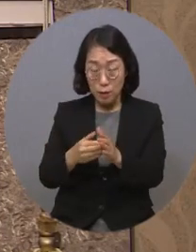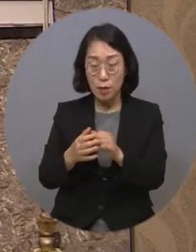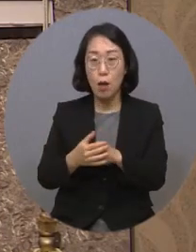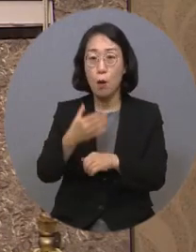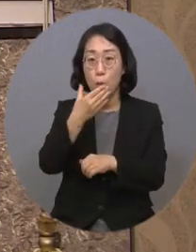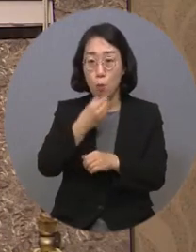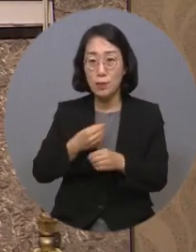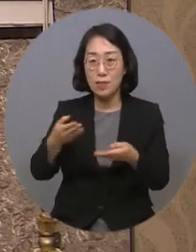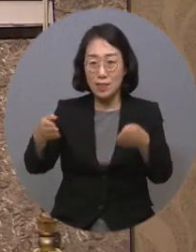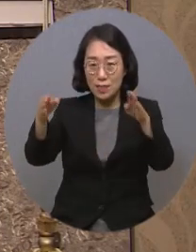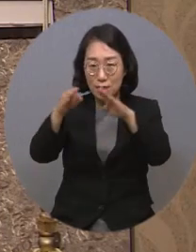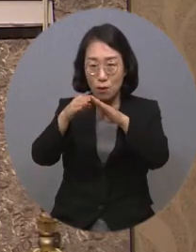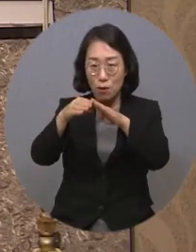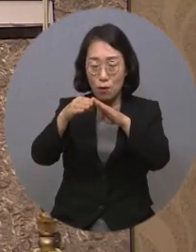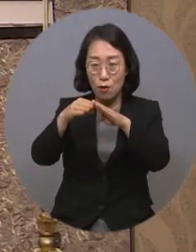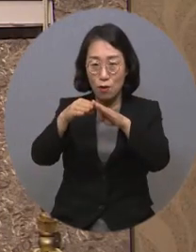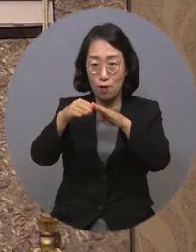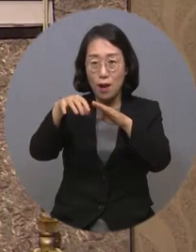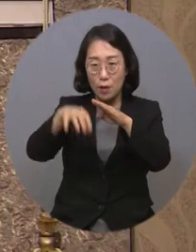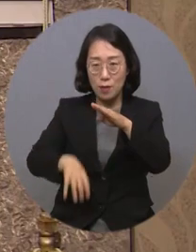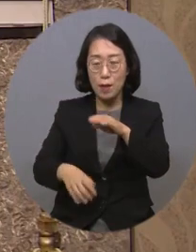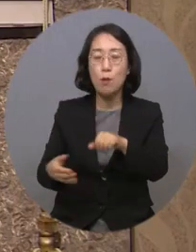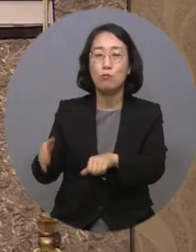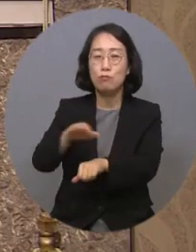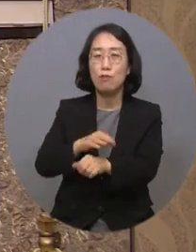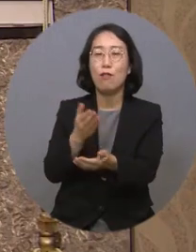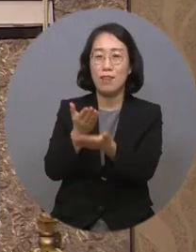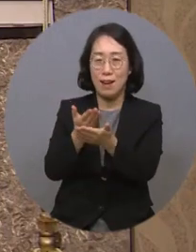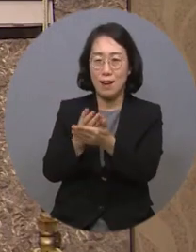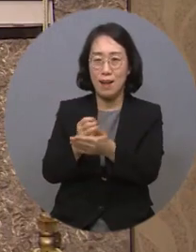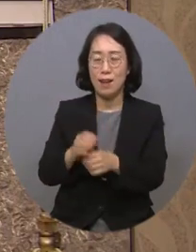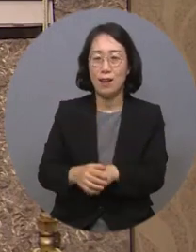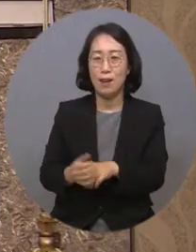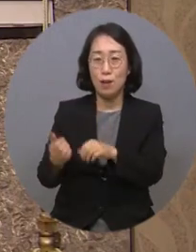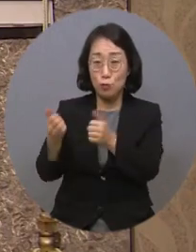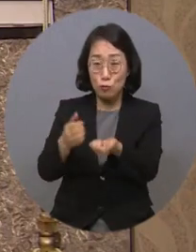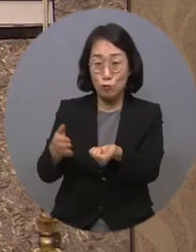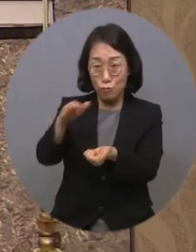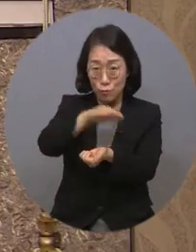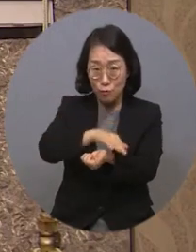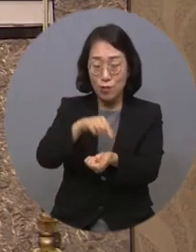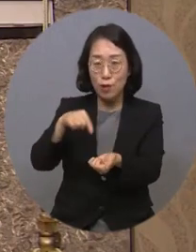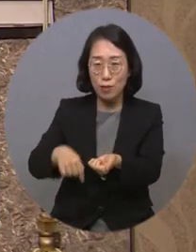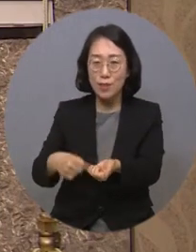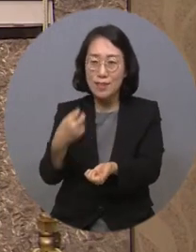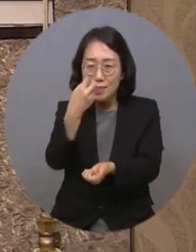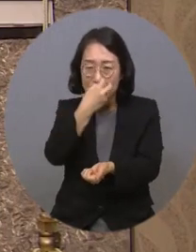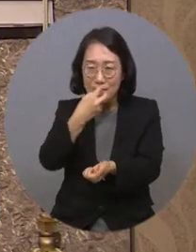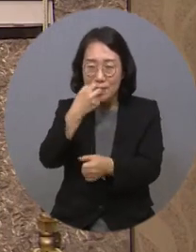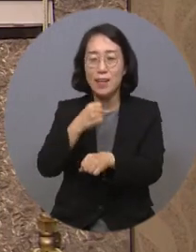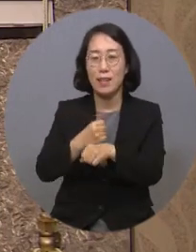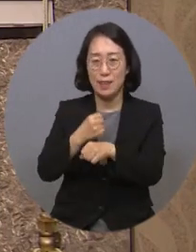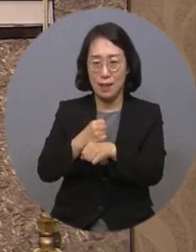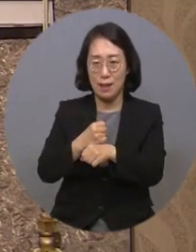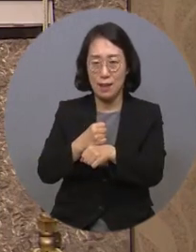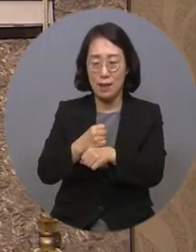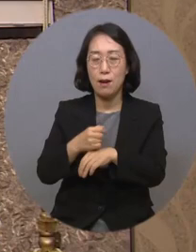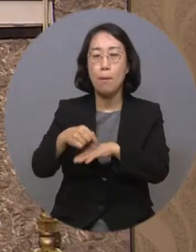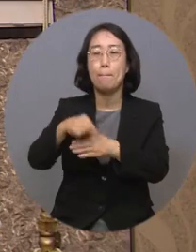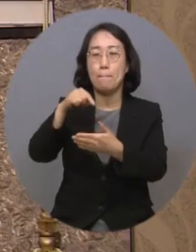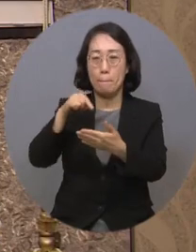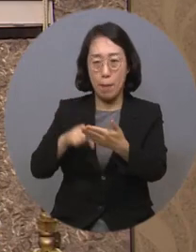우리 시설 앞에다가 그냥 묻어달라. 예. 그래서 죽어서도 우리 시설 내가 지키겠다. 네. 이제 그런